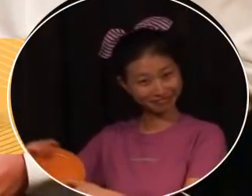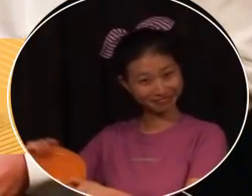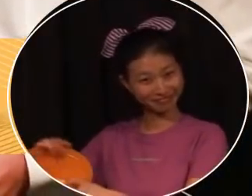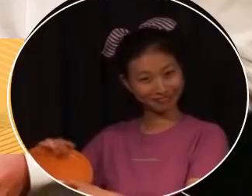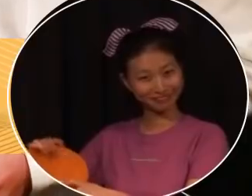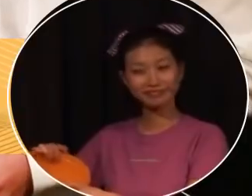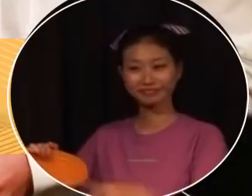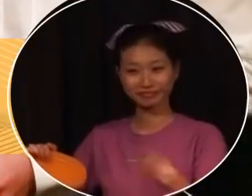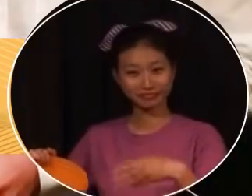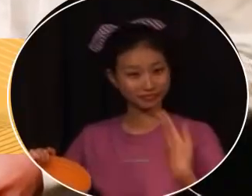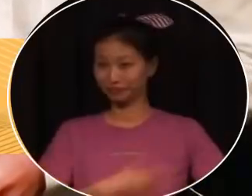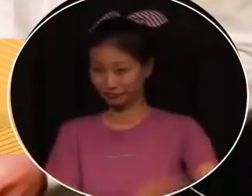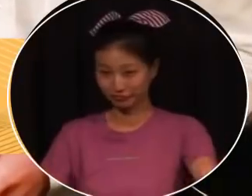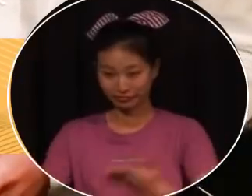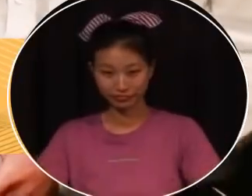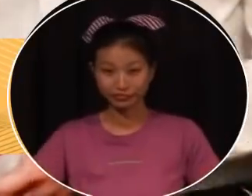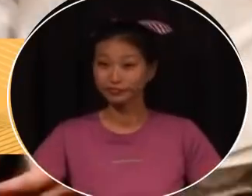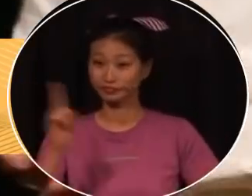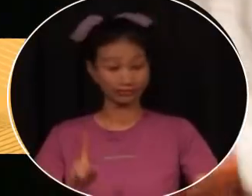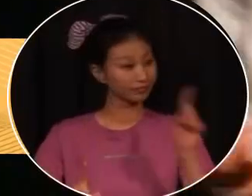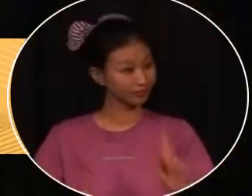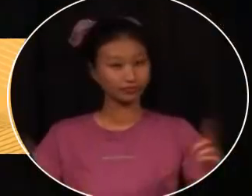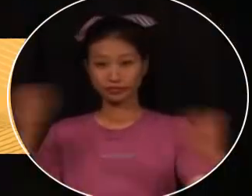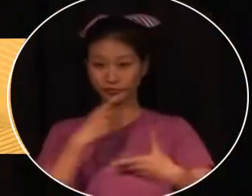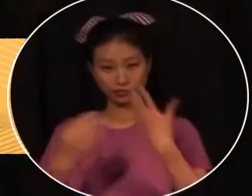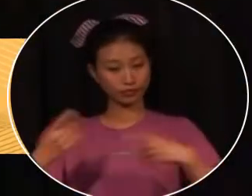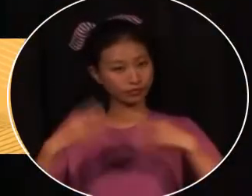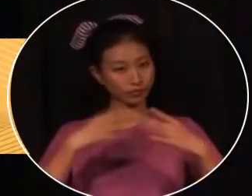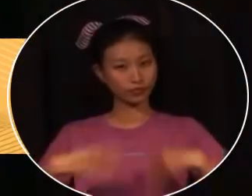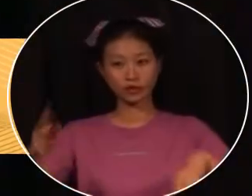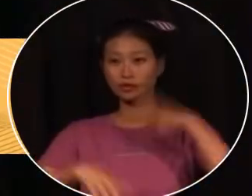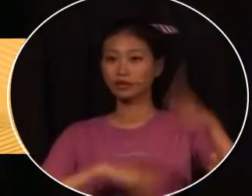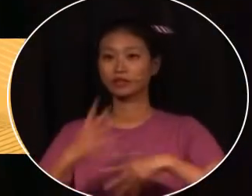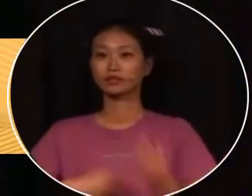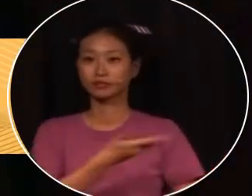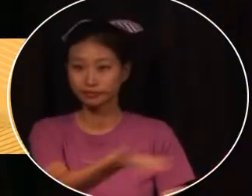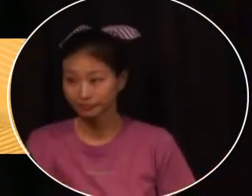哈哈哈哈哈哈 哈哈哈哈哈哈哈哈哈哈哈